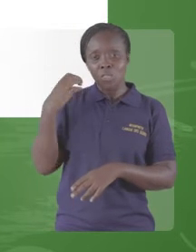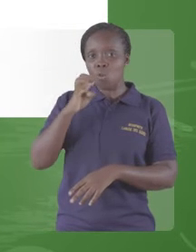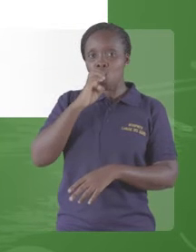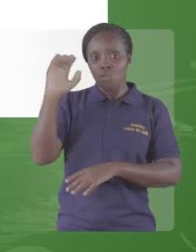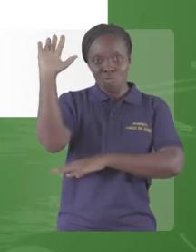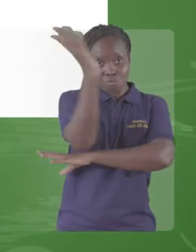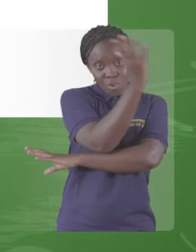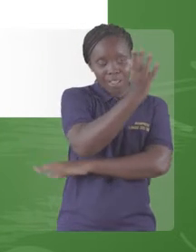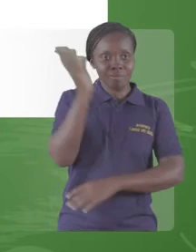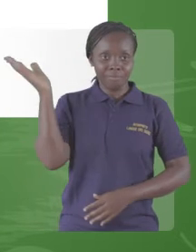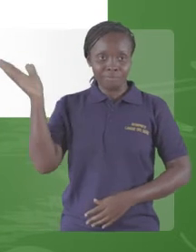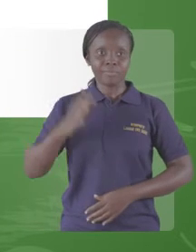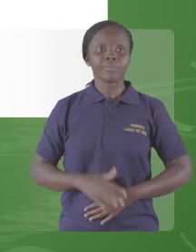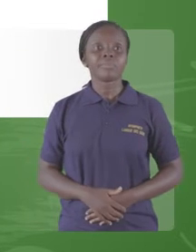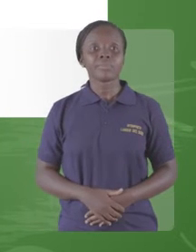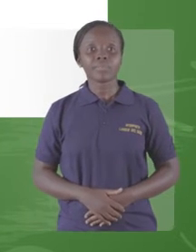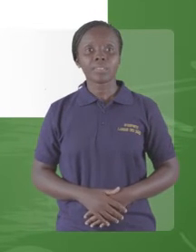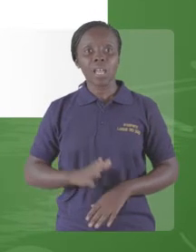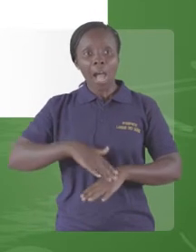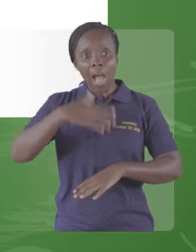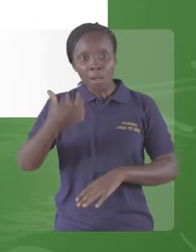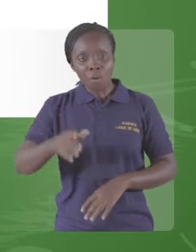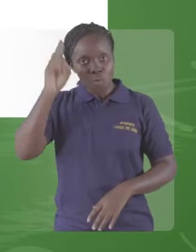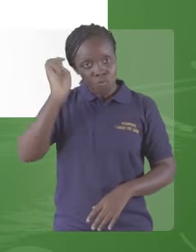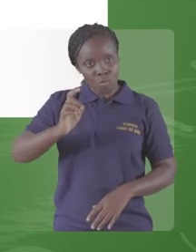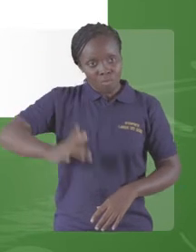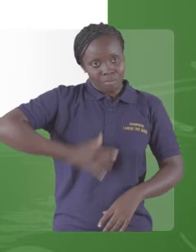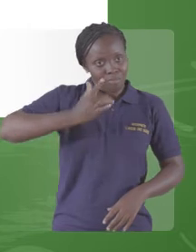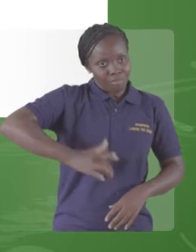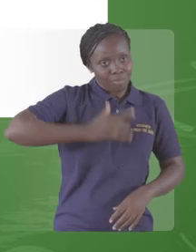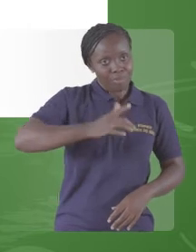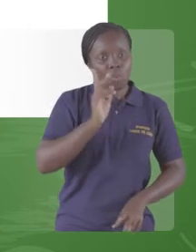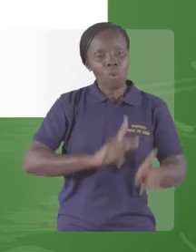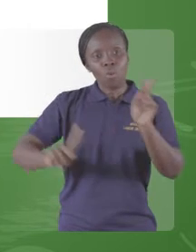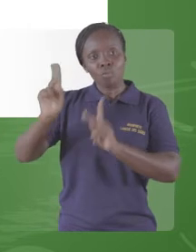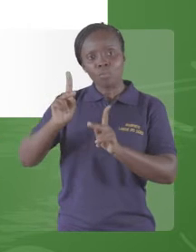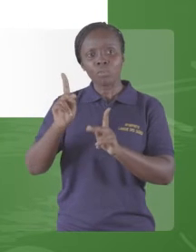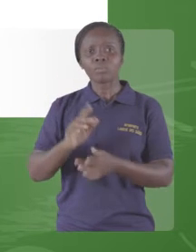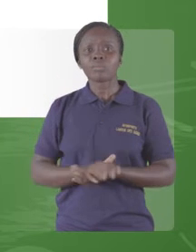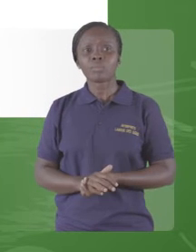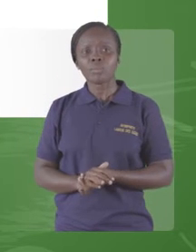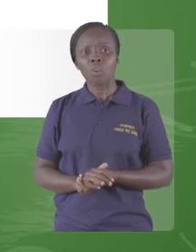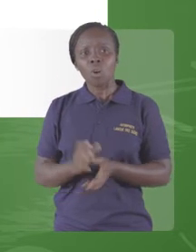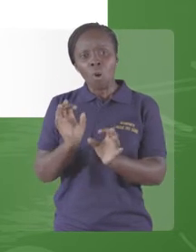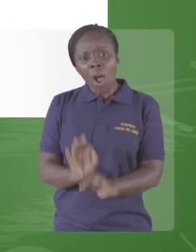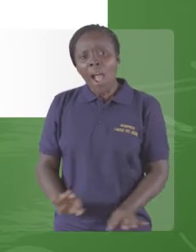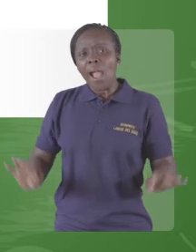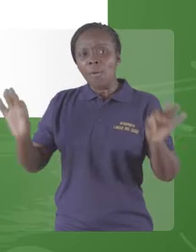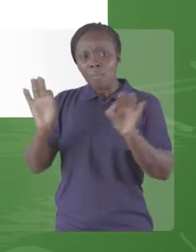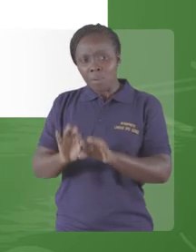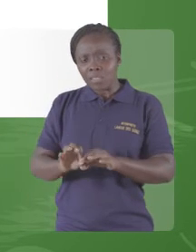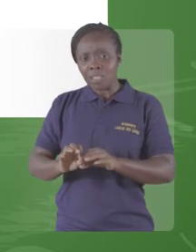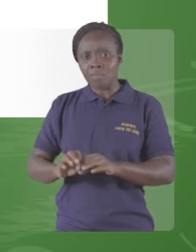Aussi, sensibiliser la population sur l'importance de la préservation de la